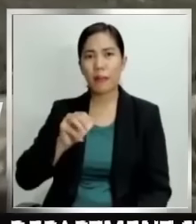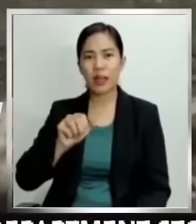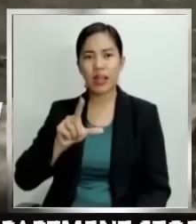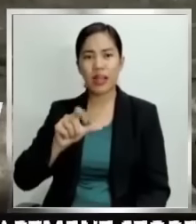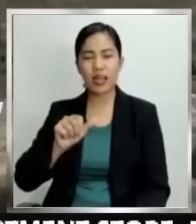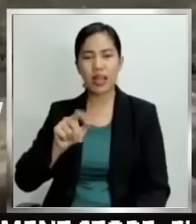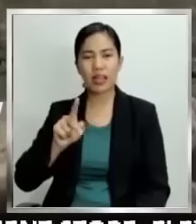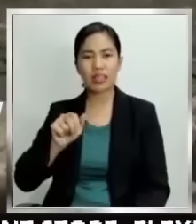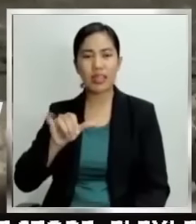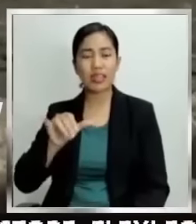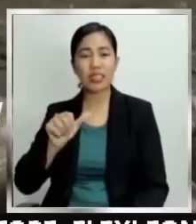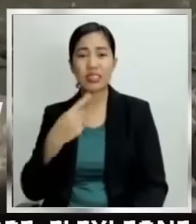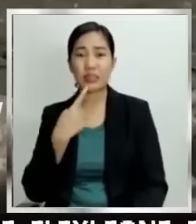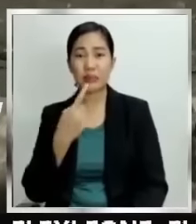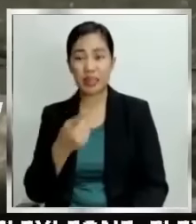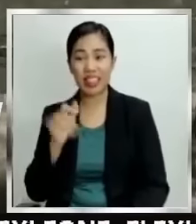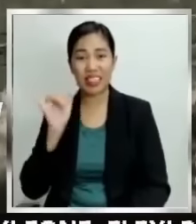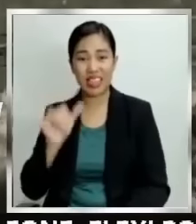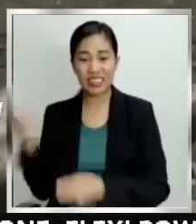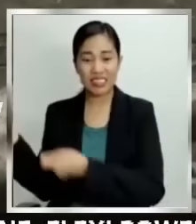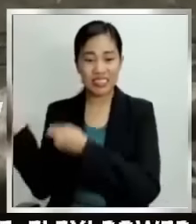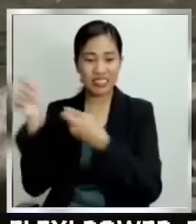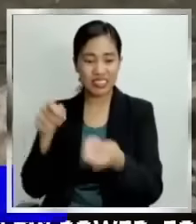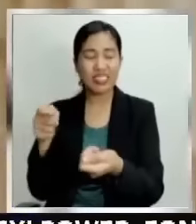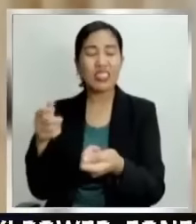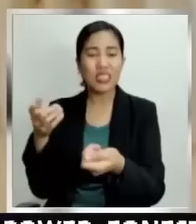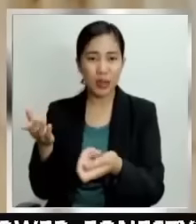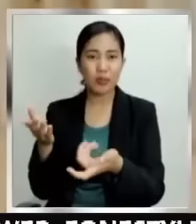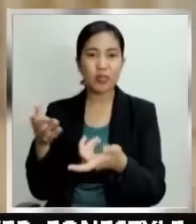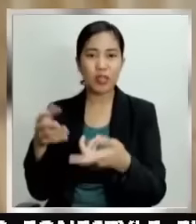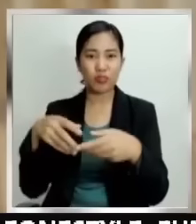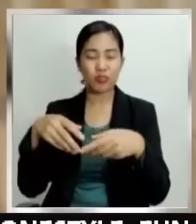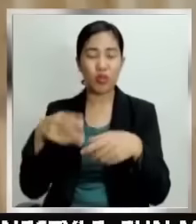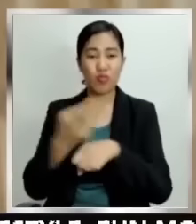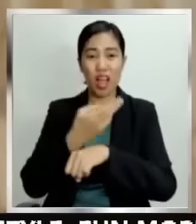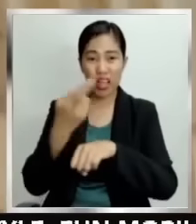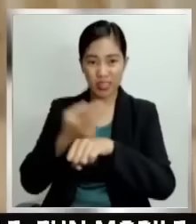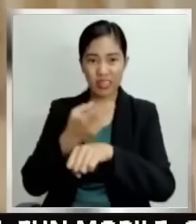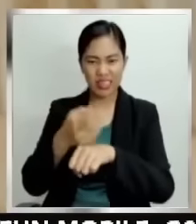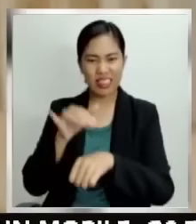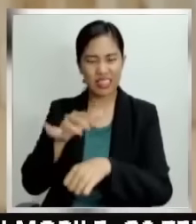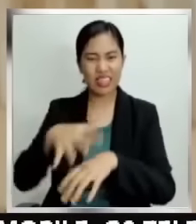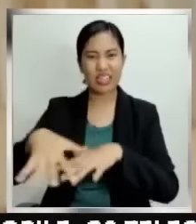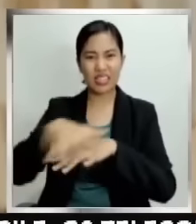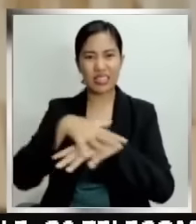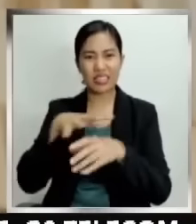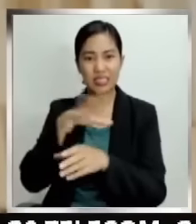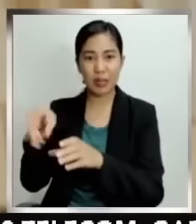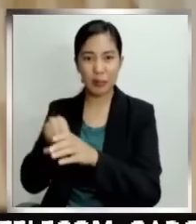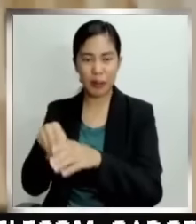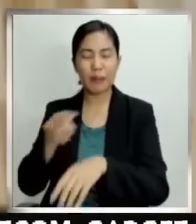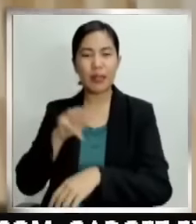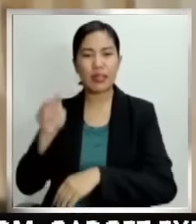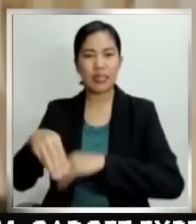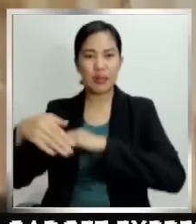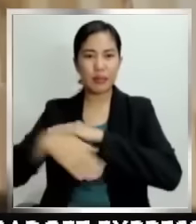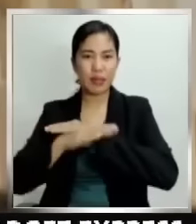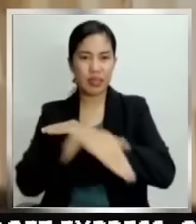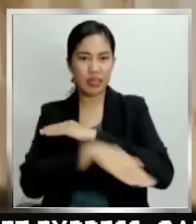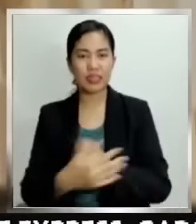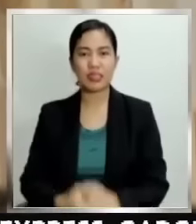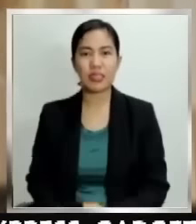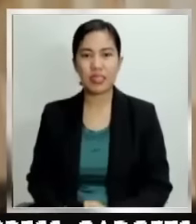na sakop ng Manila Bay. Pandilin lang na ito, no, ng DENR. Paano masasabing direktimisyon niya, nasa gitna ng Manila